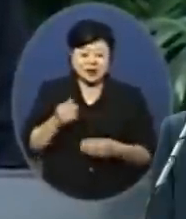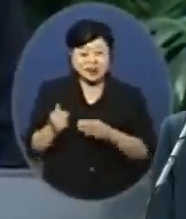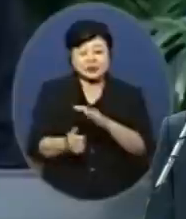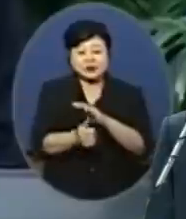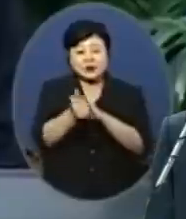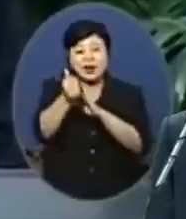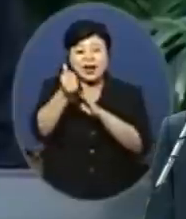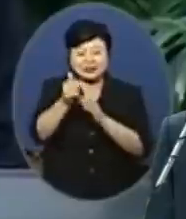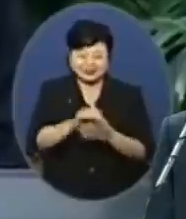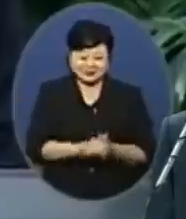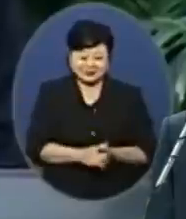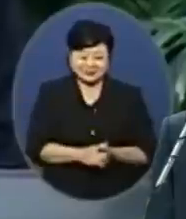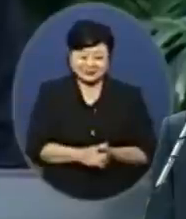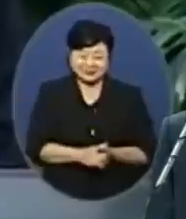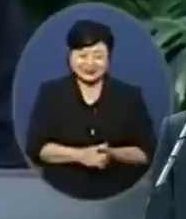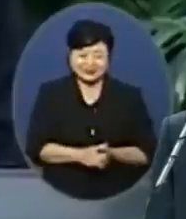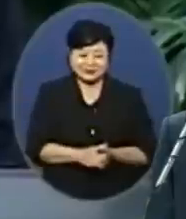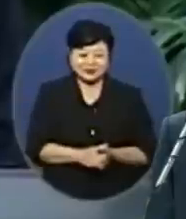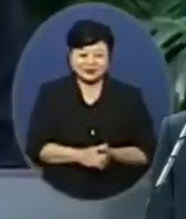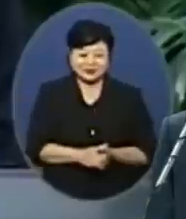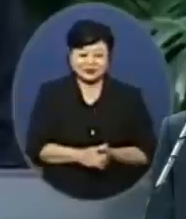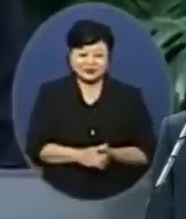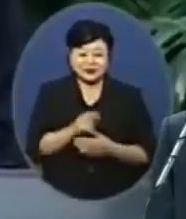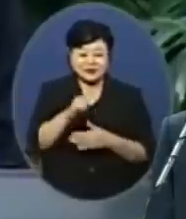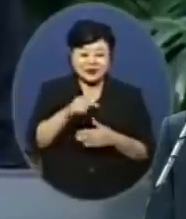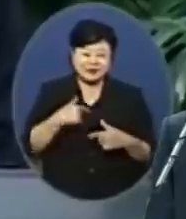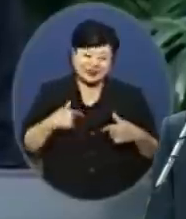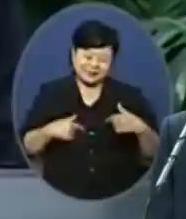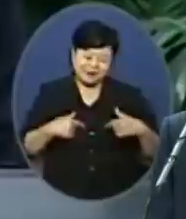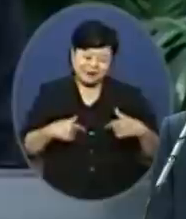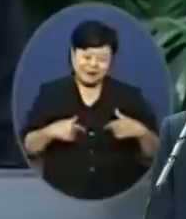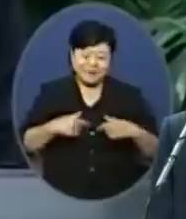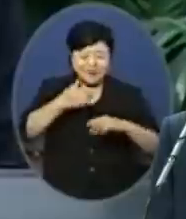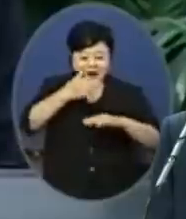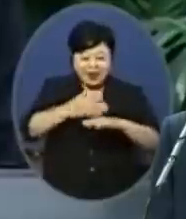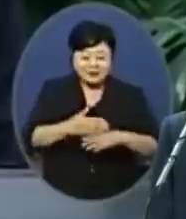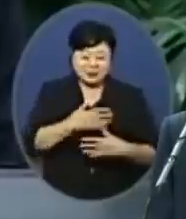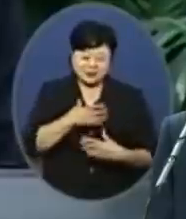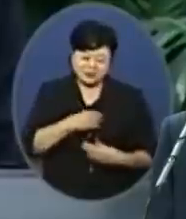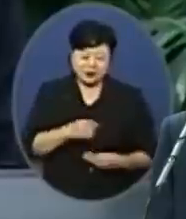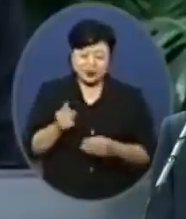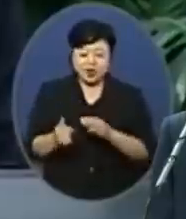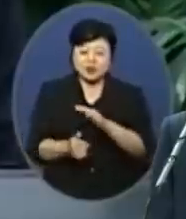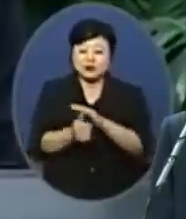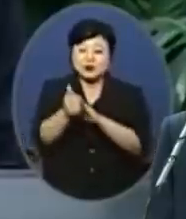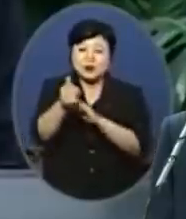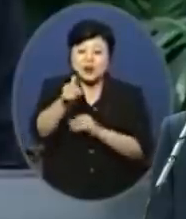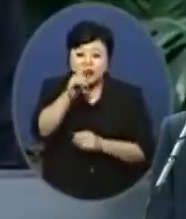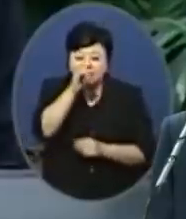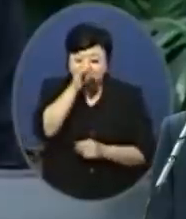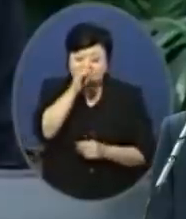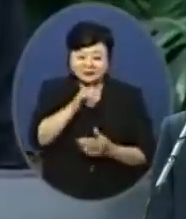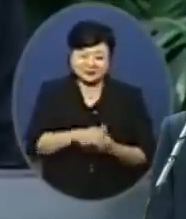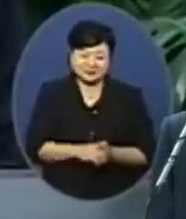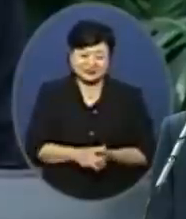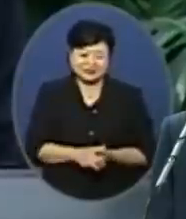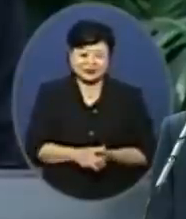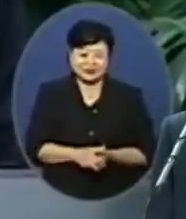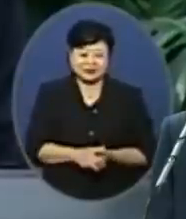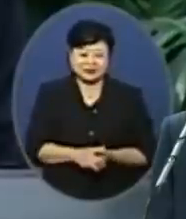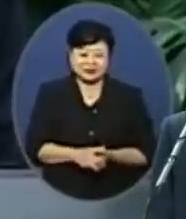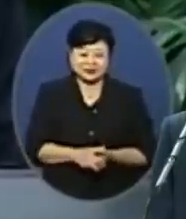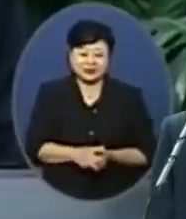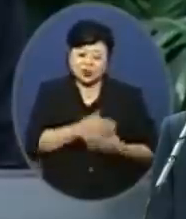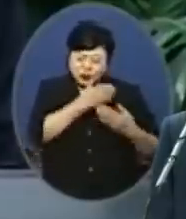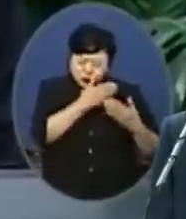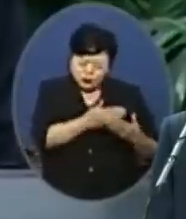등이 있는 것입니다. 마음이 기쁘고 감사하고 평안하고 소망이 넘쳐나는 것은 너무나